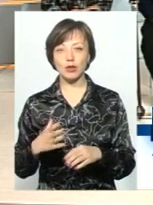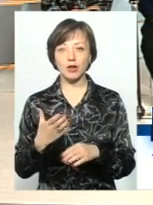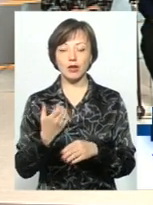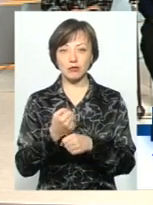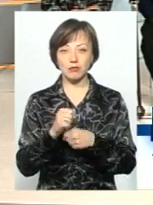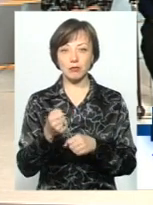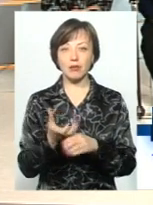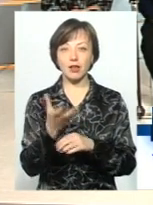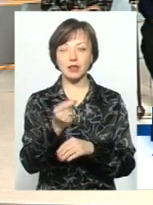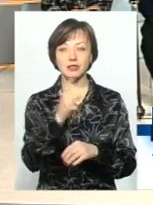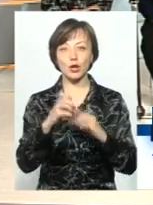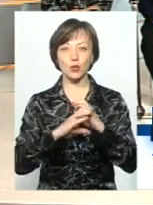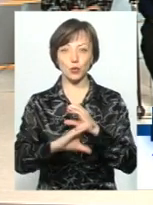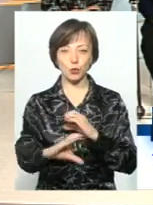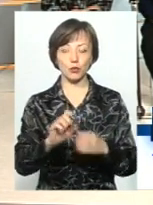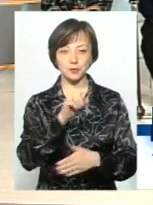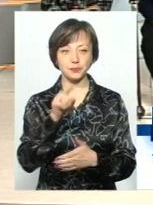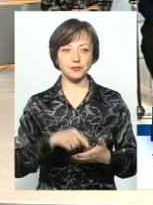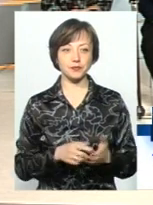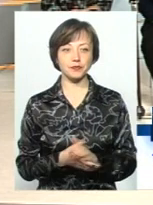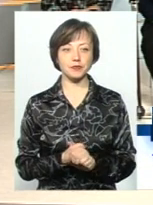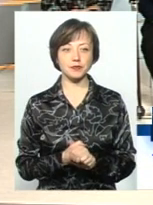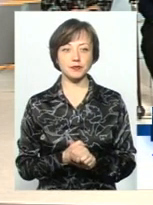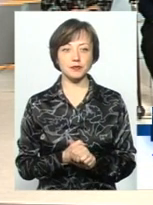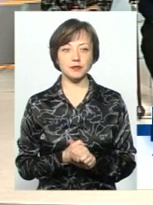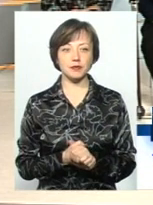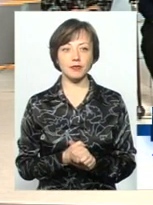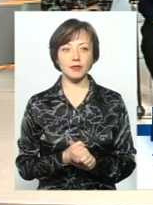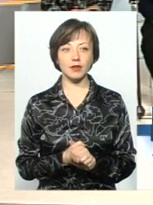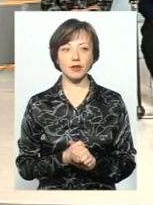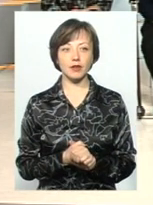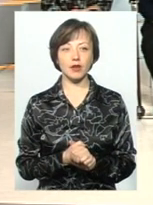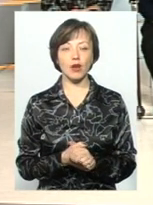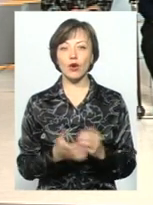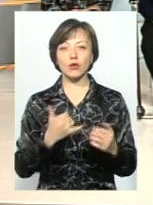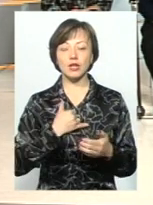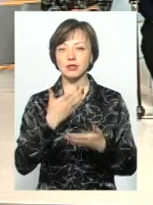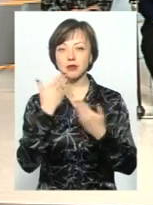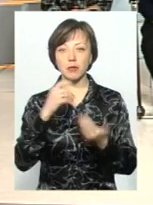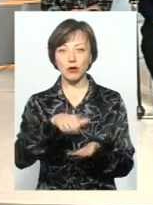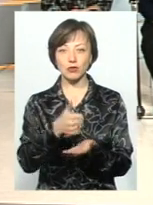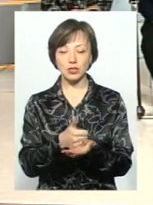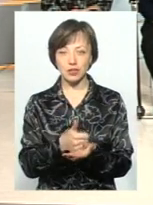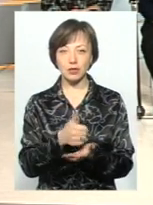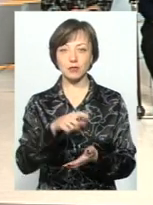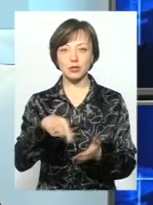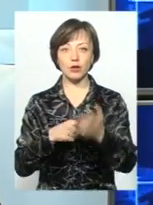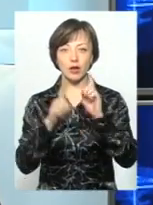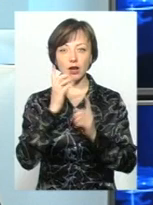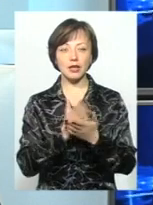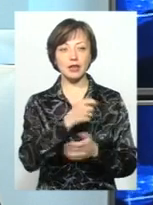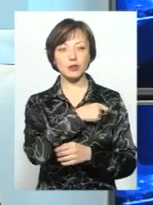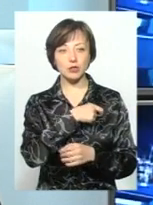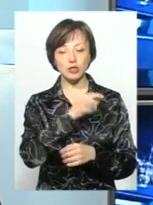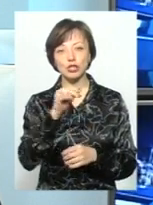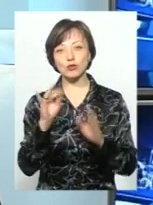за трубу. Дякую за ваше запитання, але в нас тут немає очільників міської ради, є депутат міської ради. І